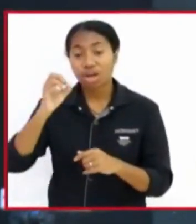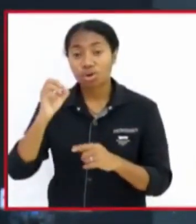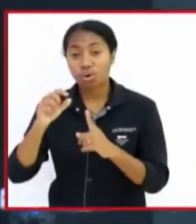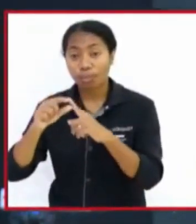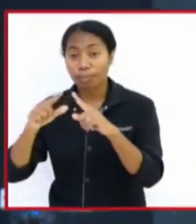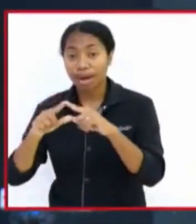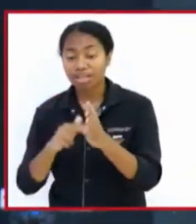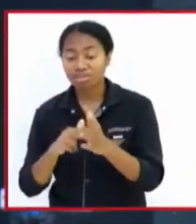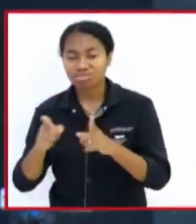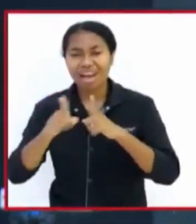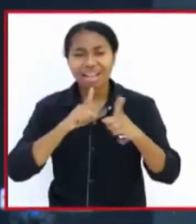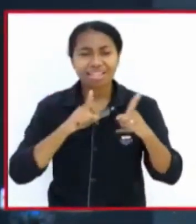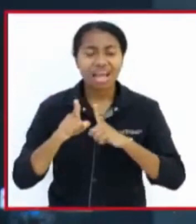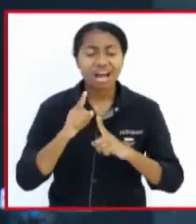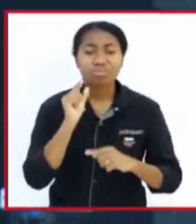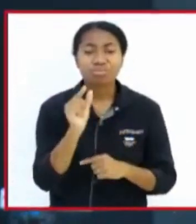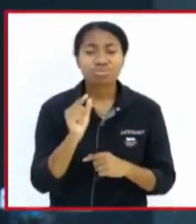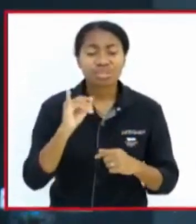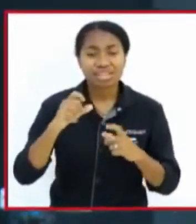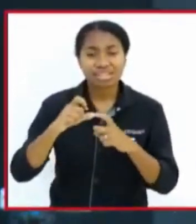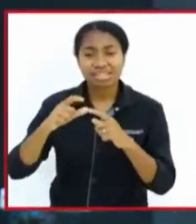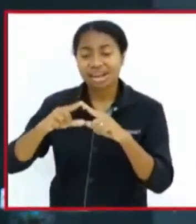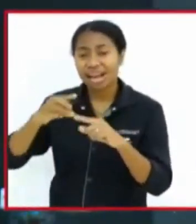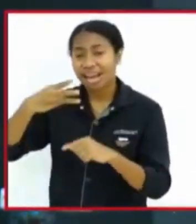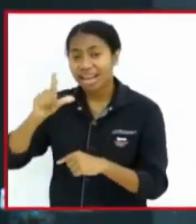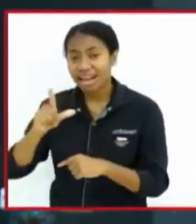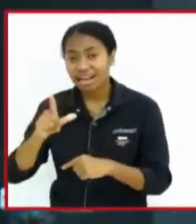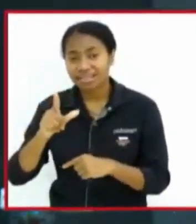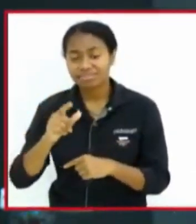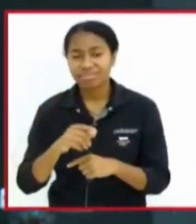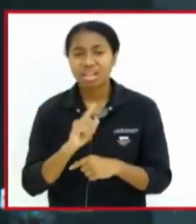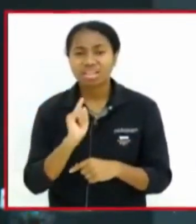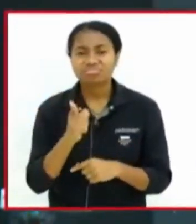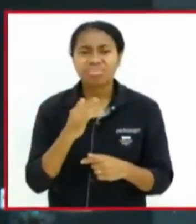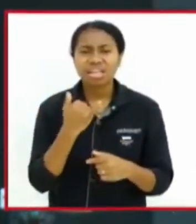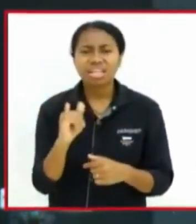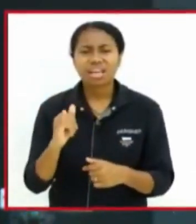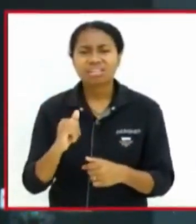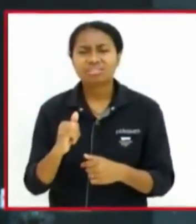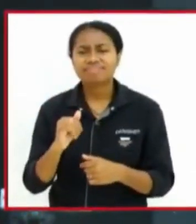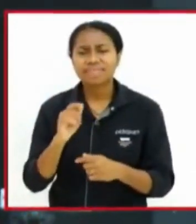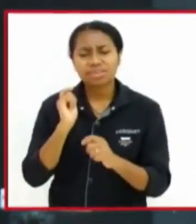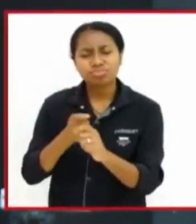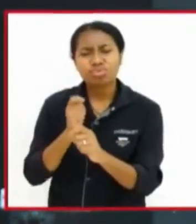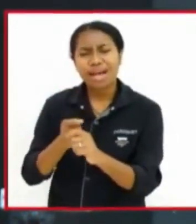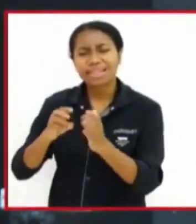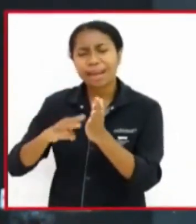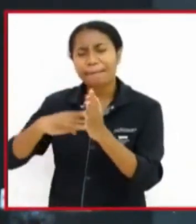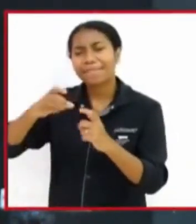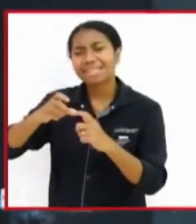untuk Israel melalui Terusan Suez yang dikelola oleh Mesir